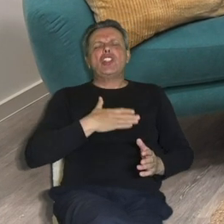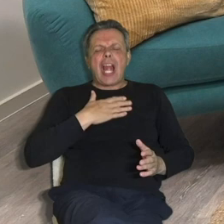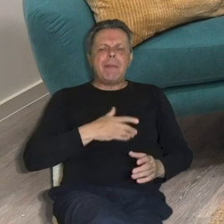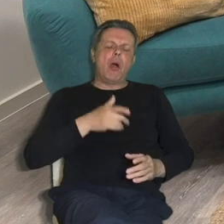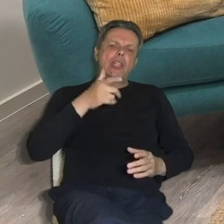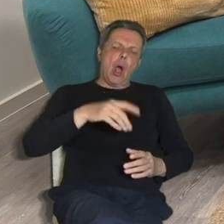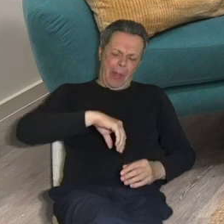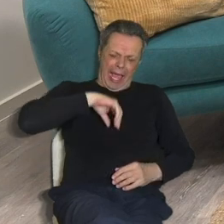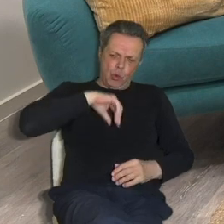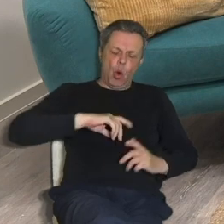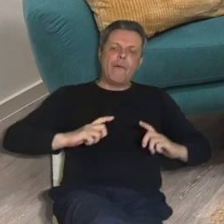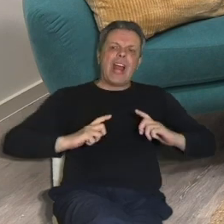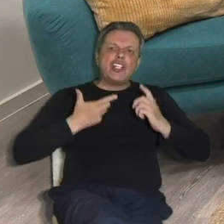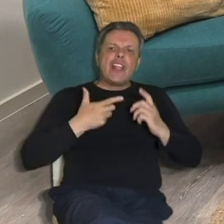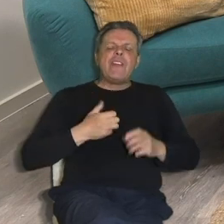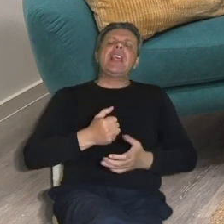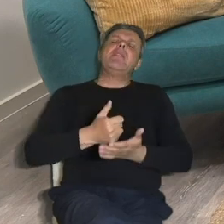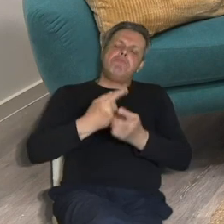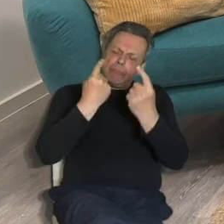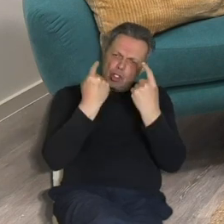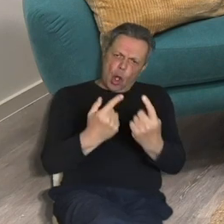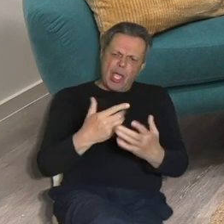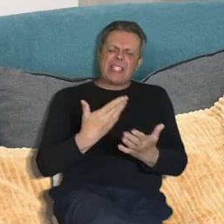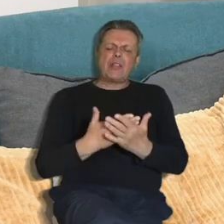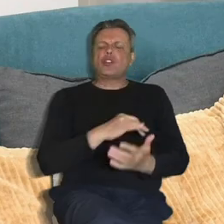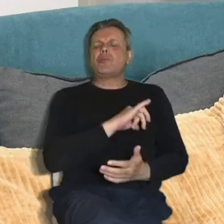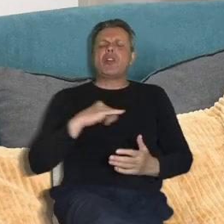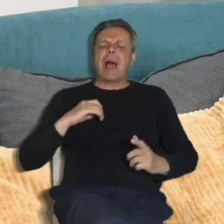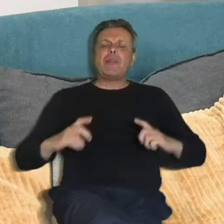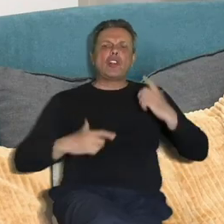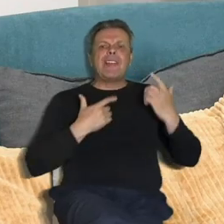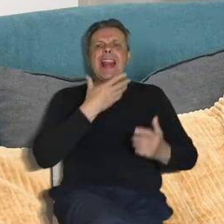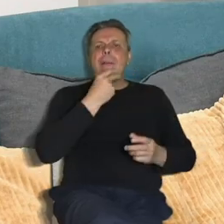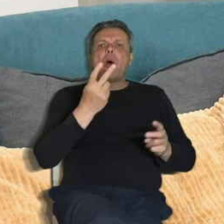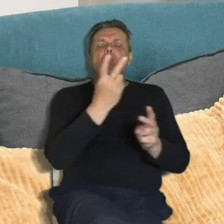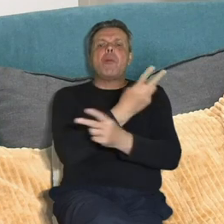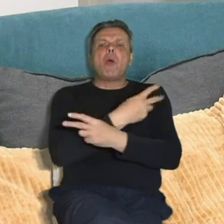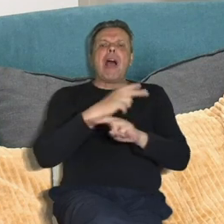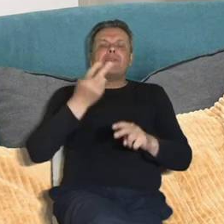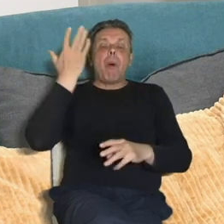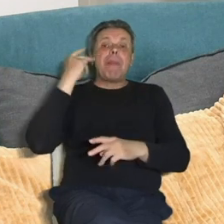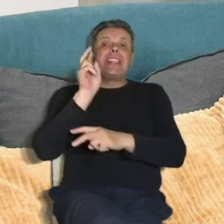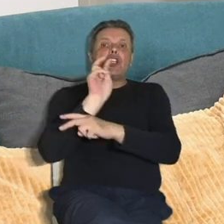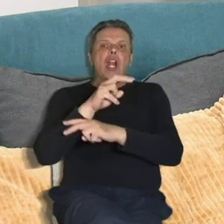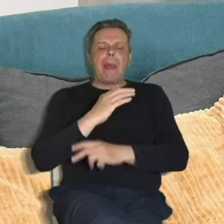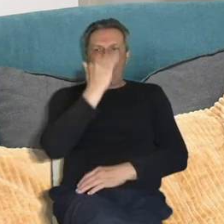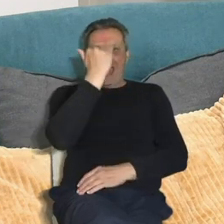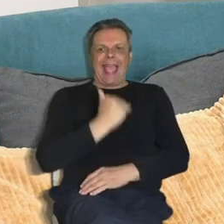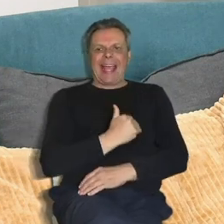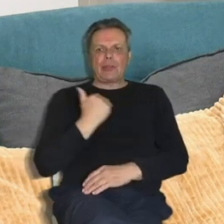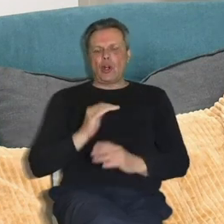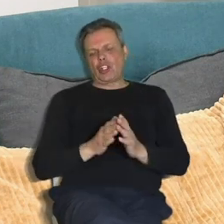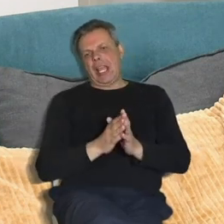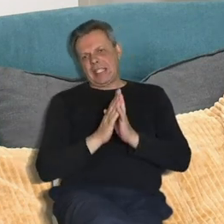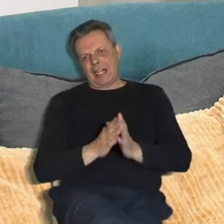redu, ona duhovna, živi i opstoji, jer smo i sami doživjeli ljepotu i bogatstvo biti član katoličke crkve, dakle